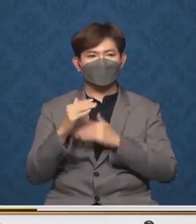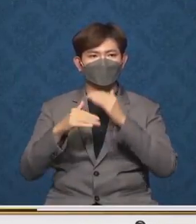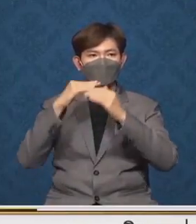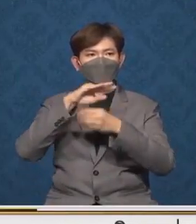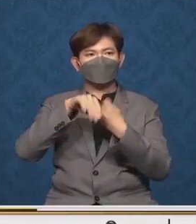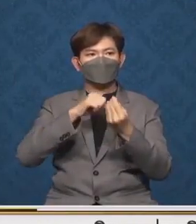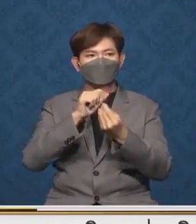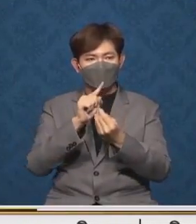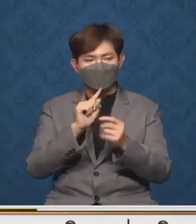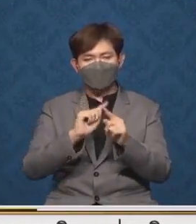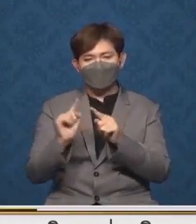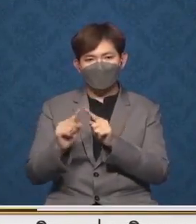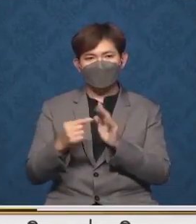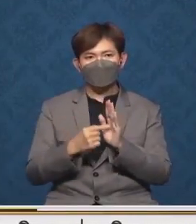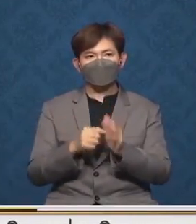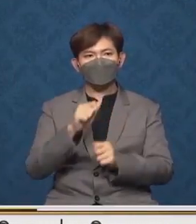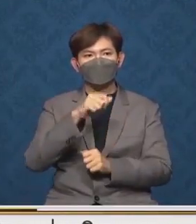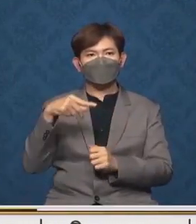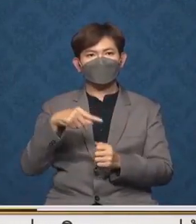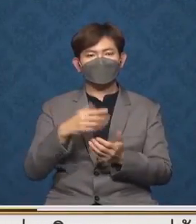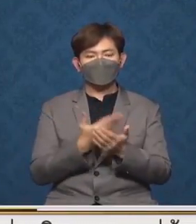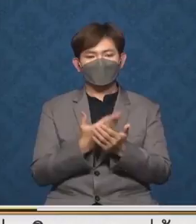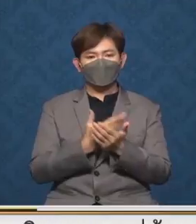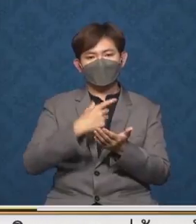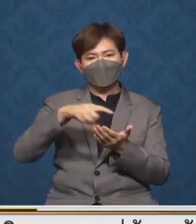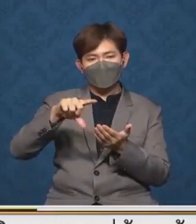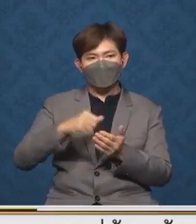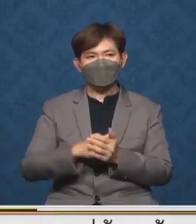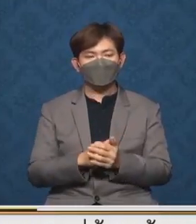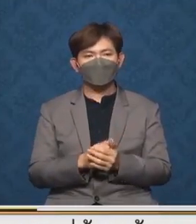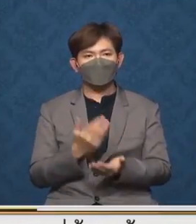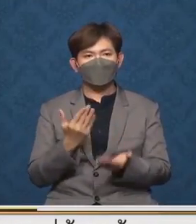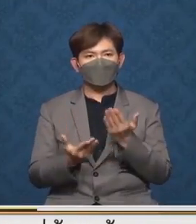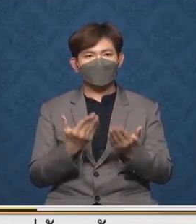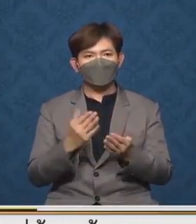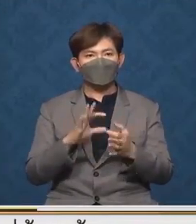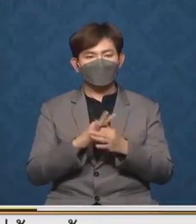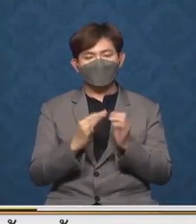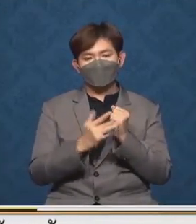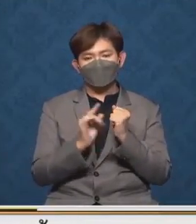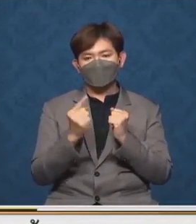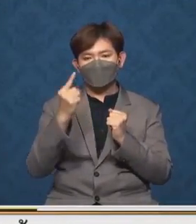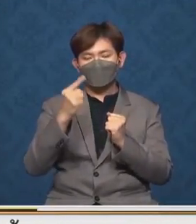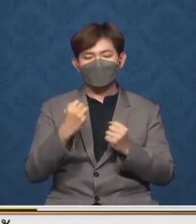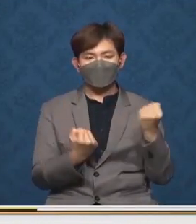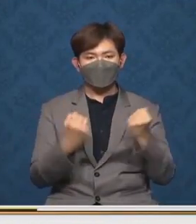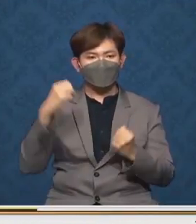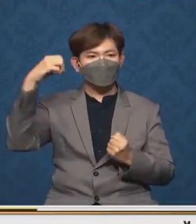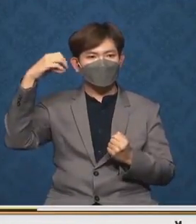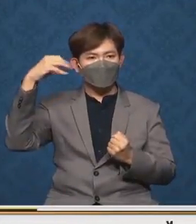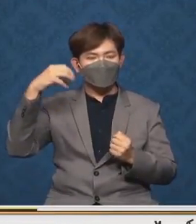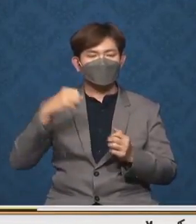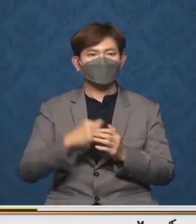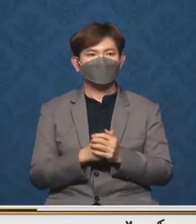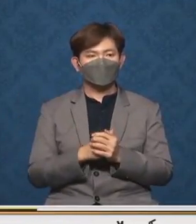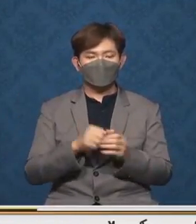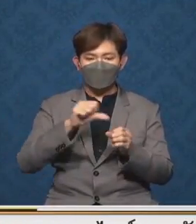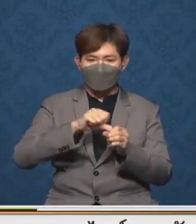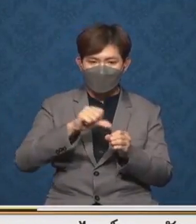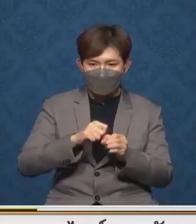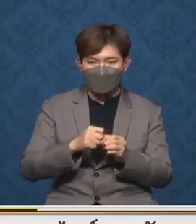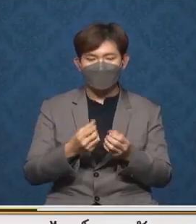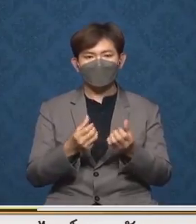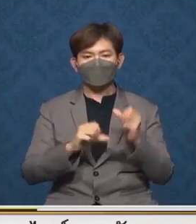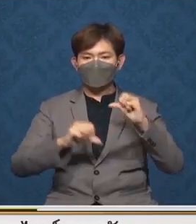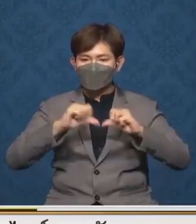ษฐกิจแพลตฟอร์มเช่นแอปเป๋าตังค์ e-payment อุตสาหกรรมอิเล็กทรอนิกส์อัจฉริยะและยานยนต์ไฟฟ้าอุตสาหกรรมเชื้อเพลิงชีวภาพ